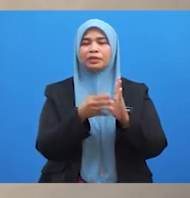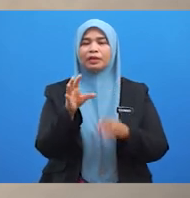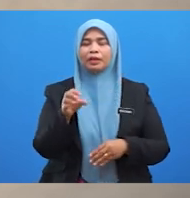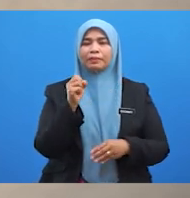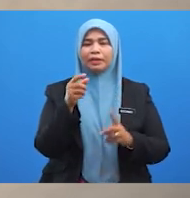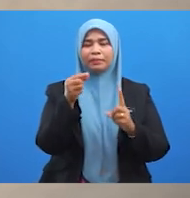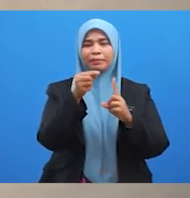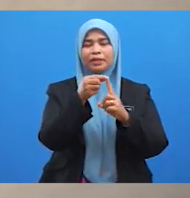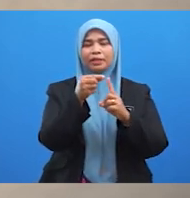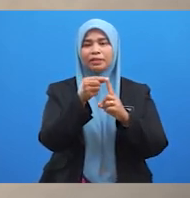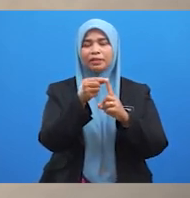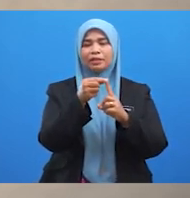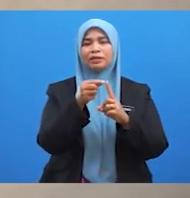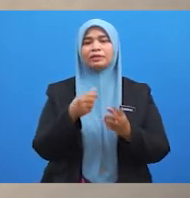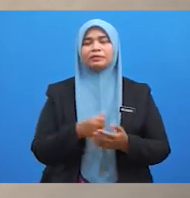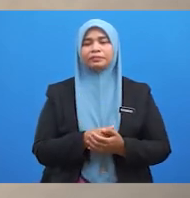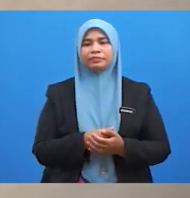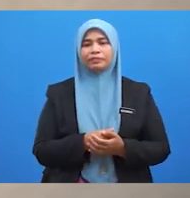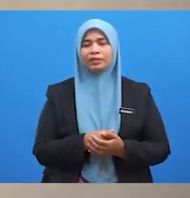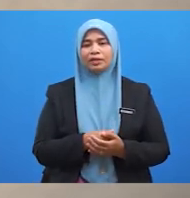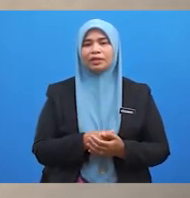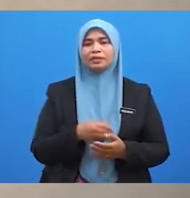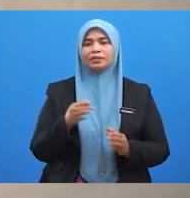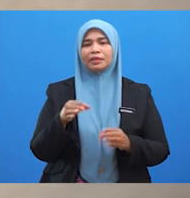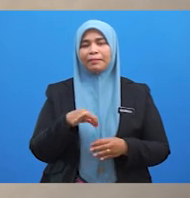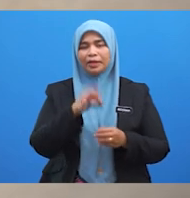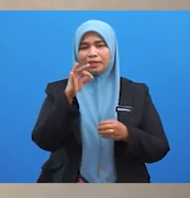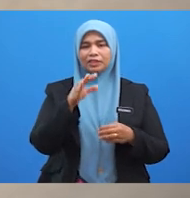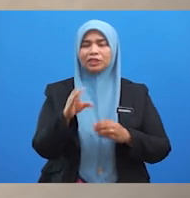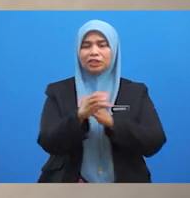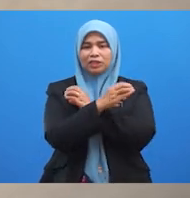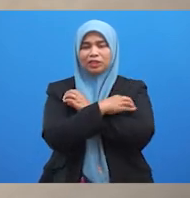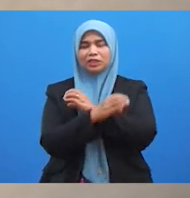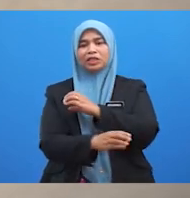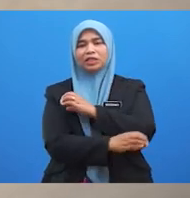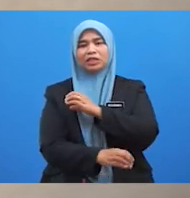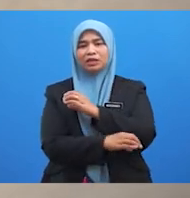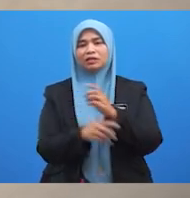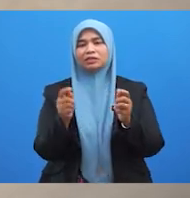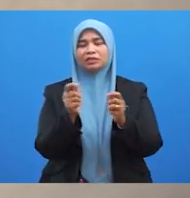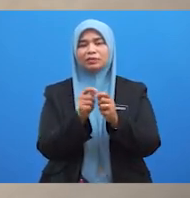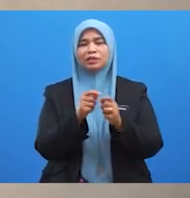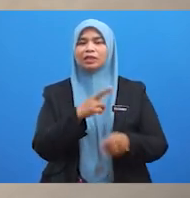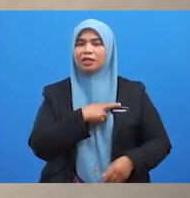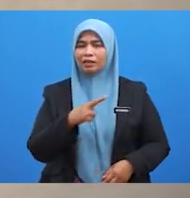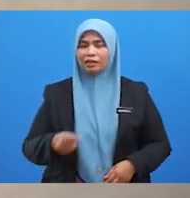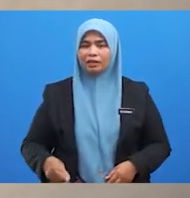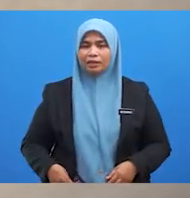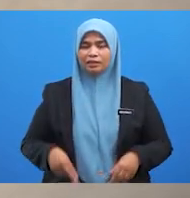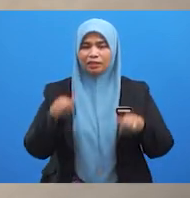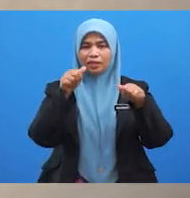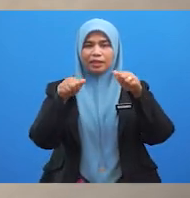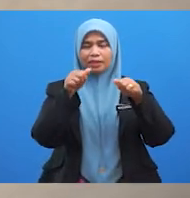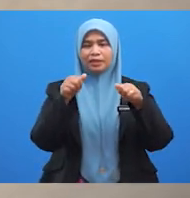ambil perkataan berunsurkan patriotisme seperti raja, adil